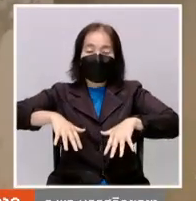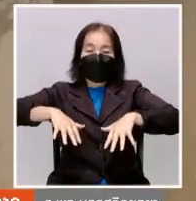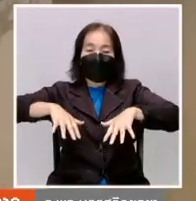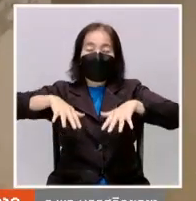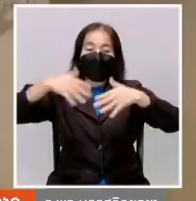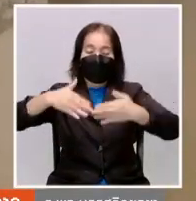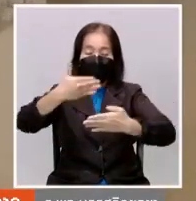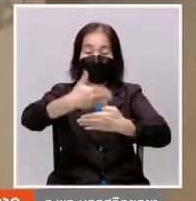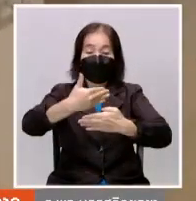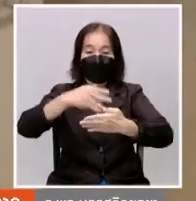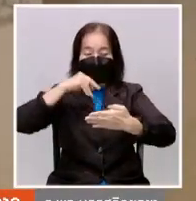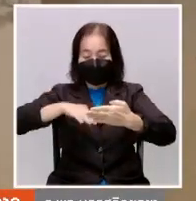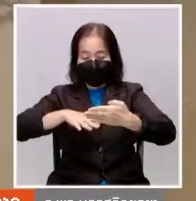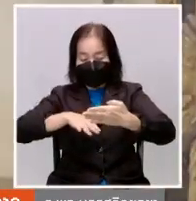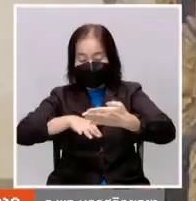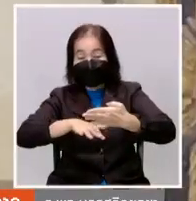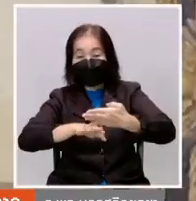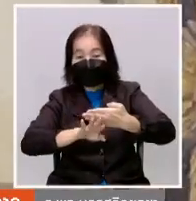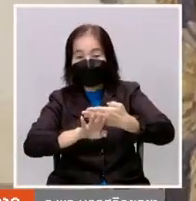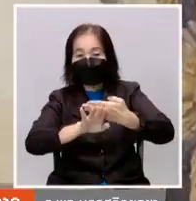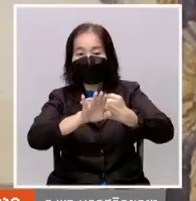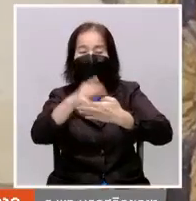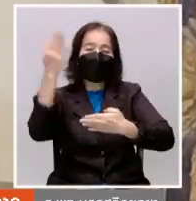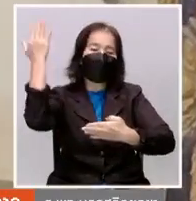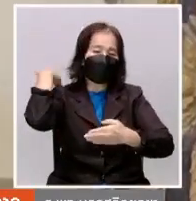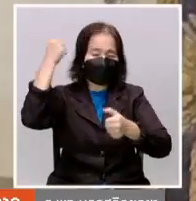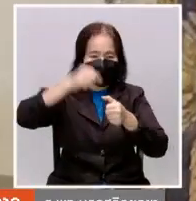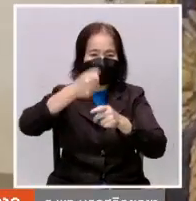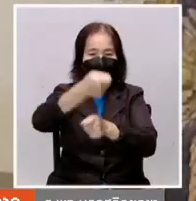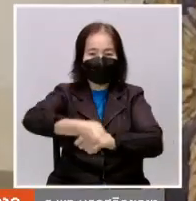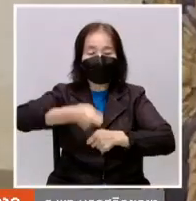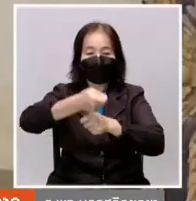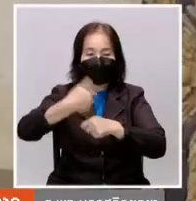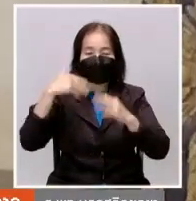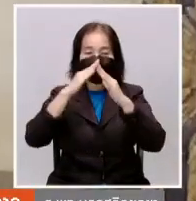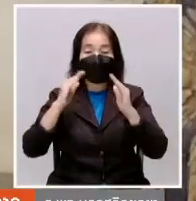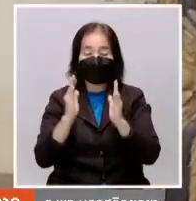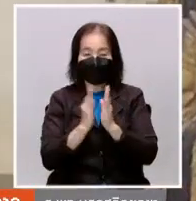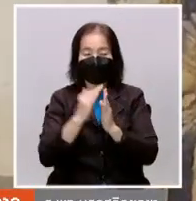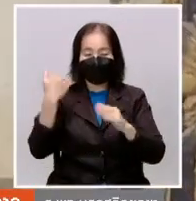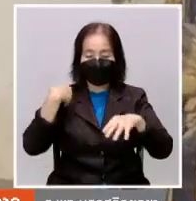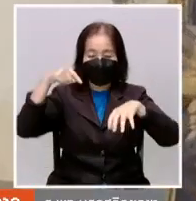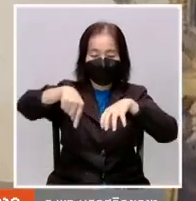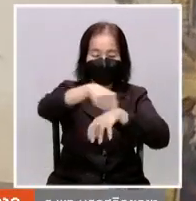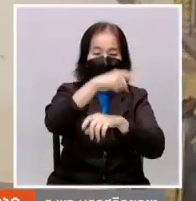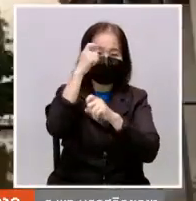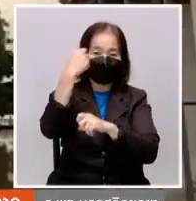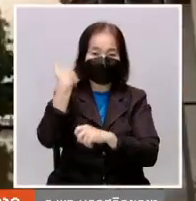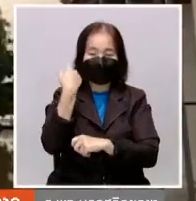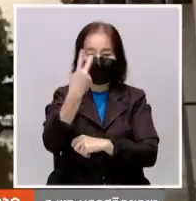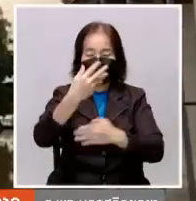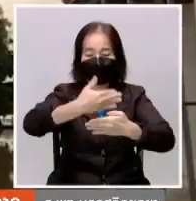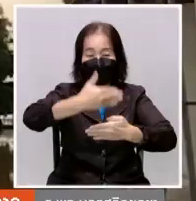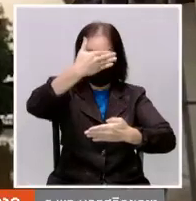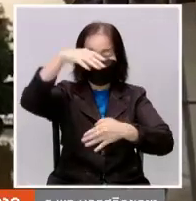น้ำเนี่ยผุดเข้ามาใต้กุฏิตรงจุดเดิมที่เคยอุดเอาไว้ตอนแรกที่วัดเนี่ยจะมีความเสี่ยง2จุดด้วยกันนะคะก็คือจุดกำแพงวั